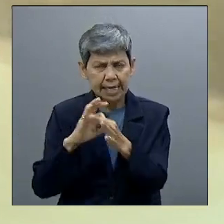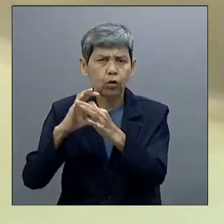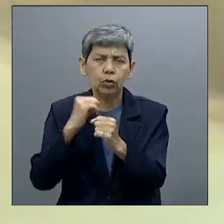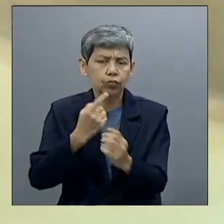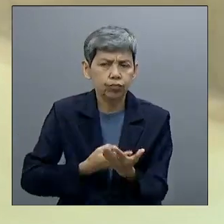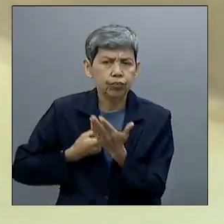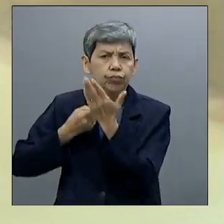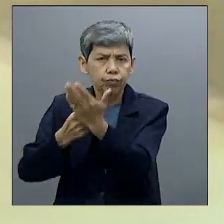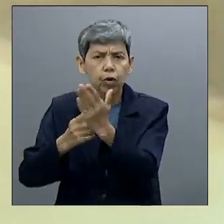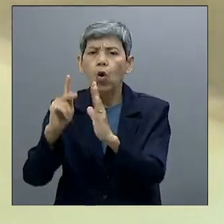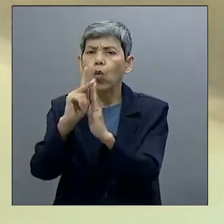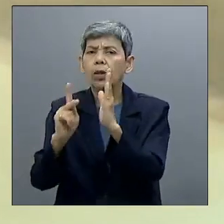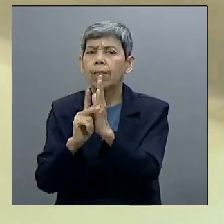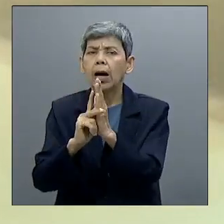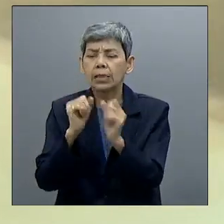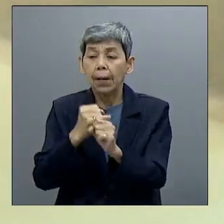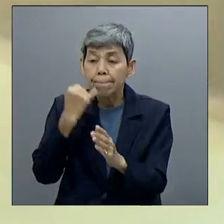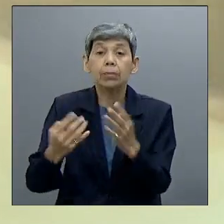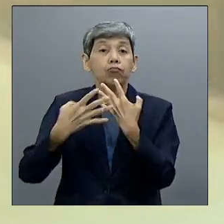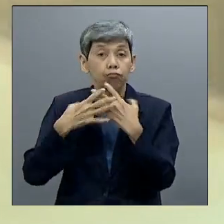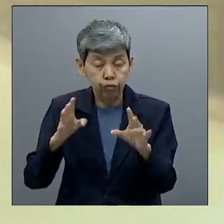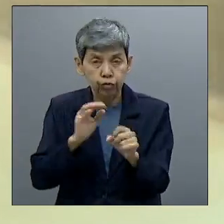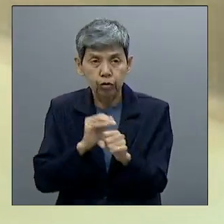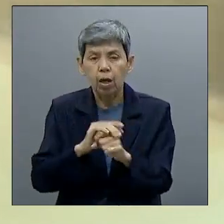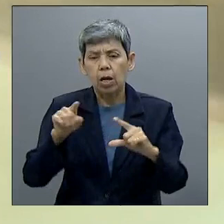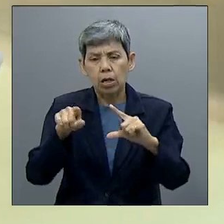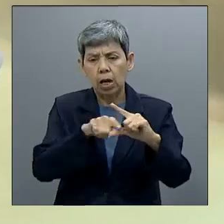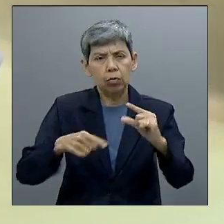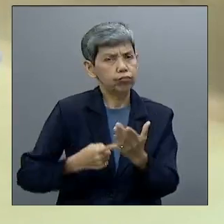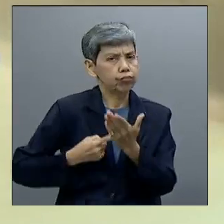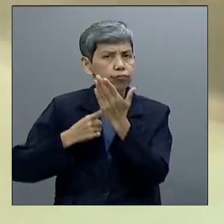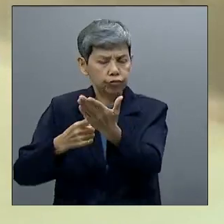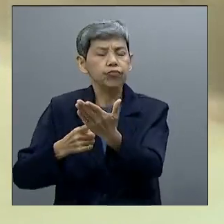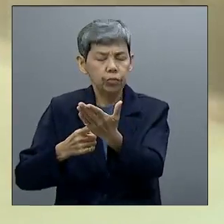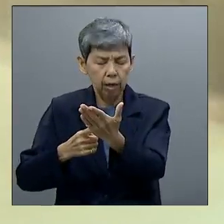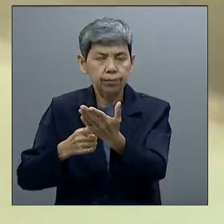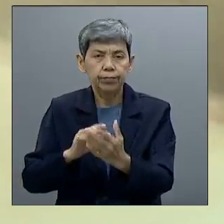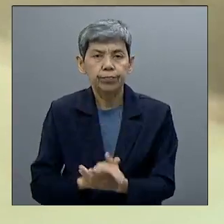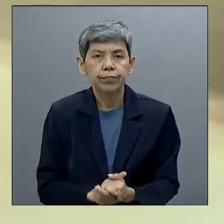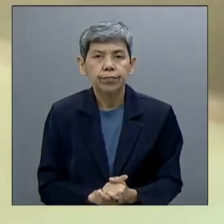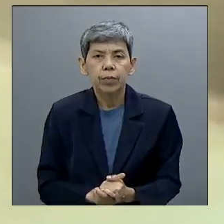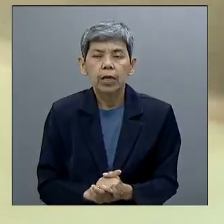ยื่นเสนอร่างกฎหมายนิรโทษกรรมนำโดยพรรคก้าวไกลนายชัยธวัฒน์ตุลาธนและนายรังสิมันต์